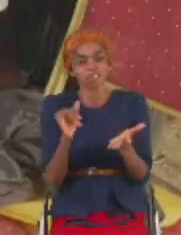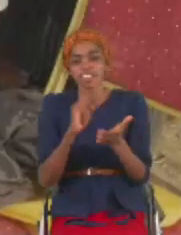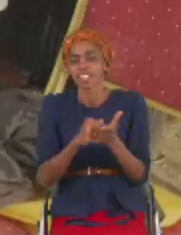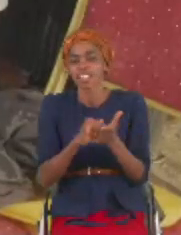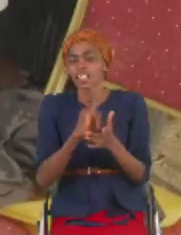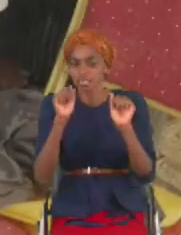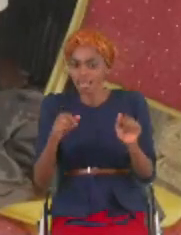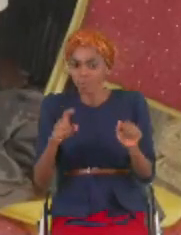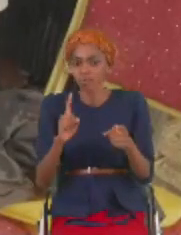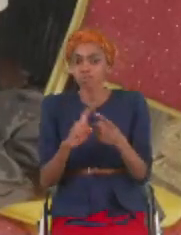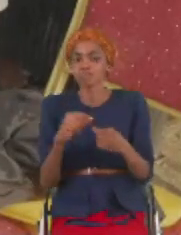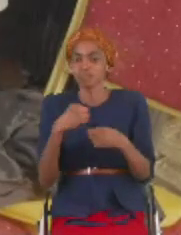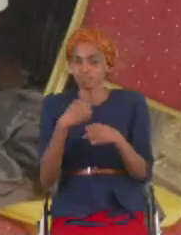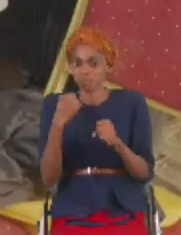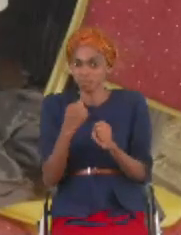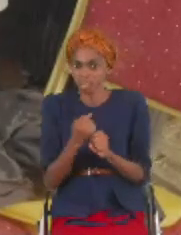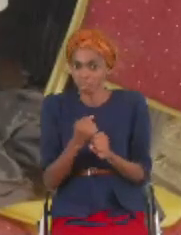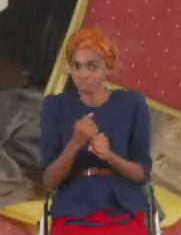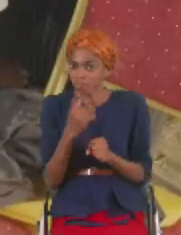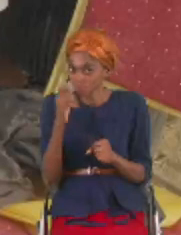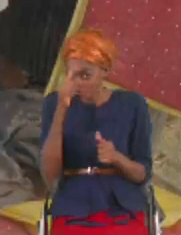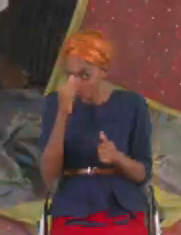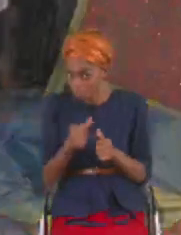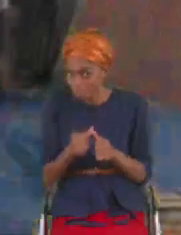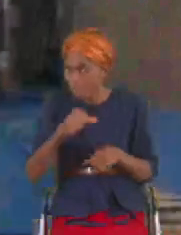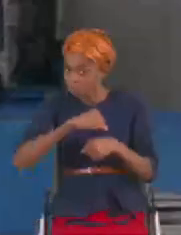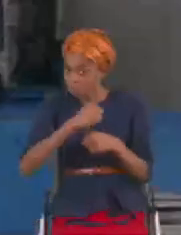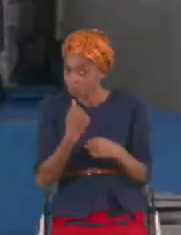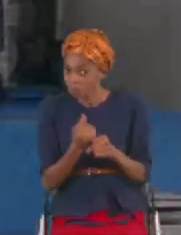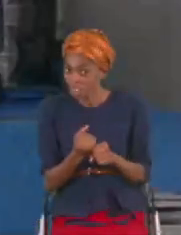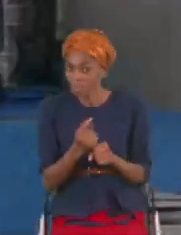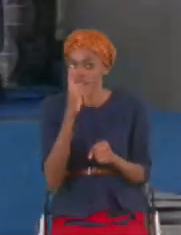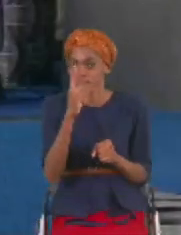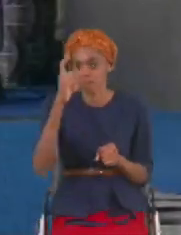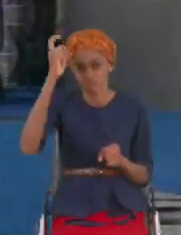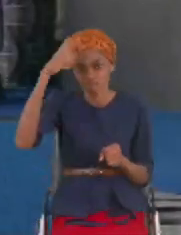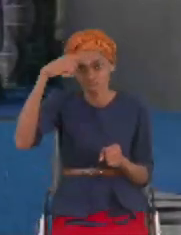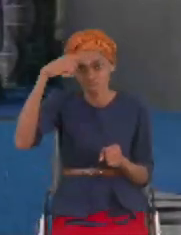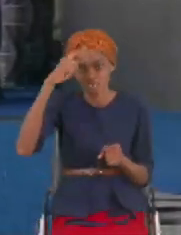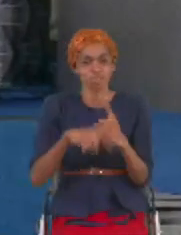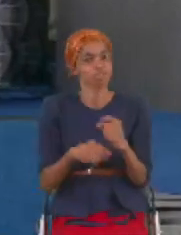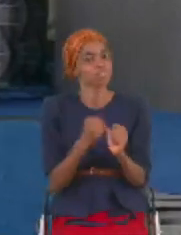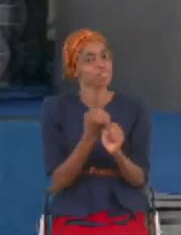qui peuvent te ramassage as allure